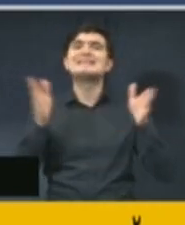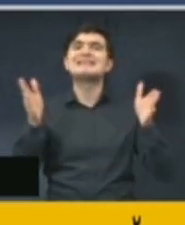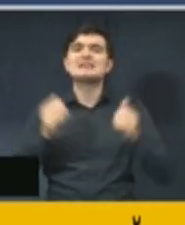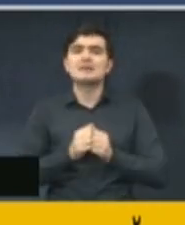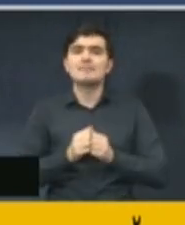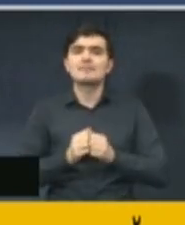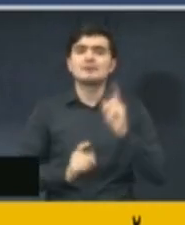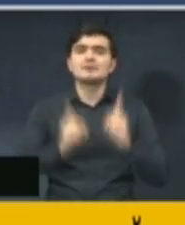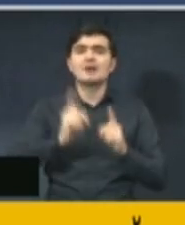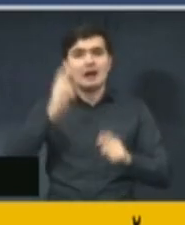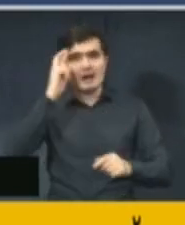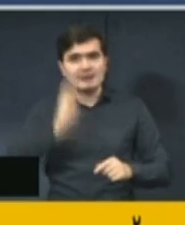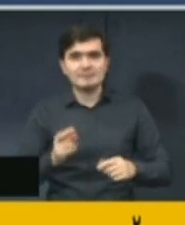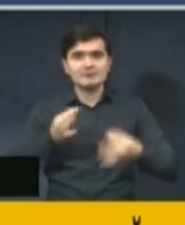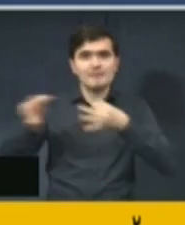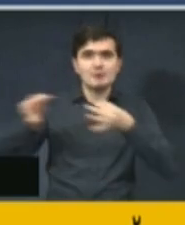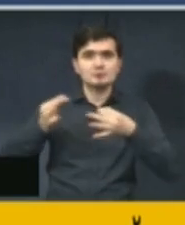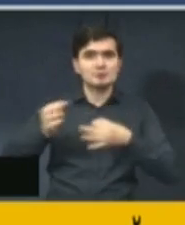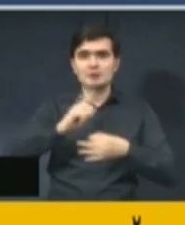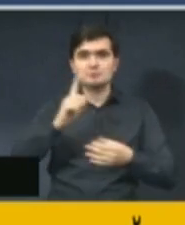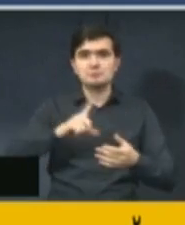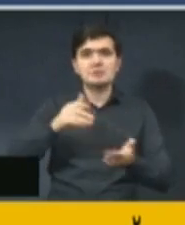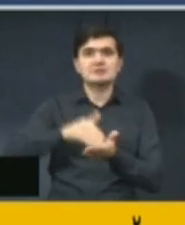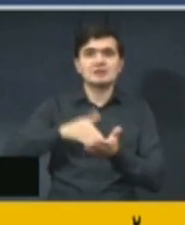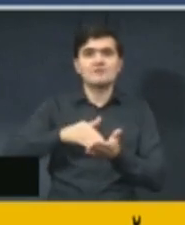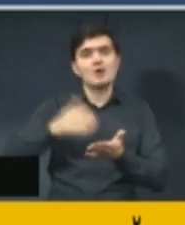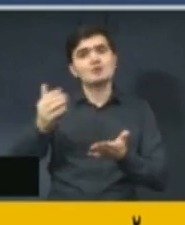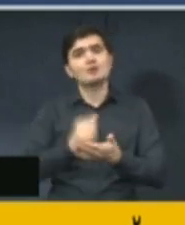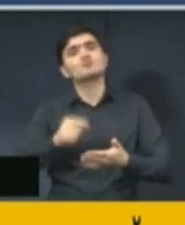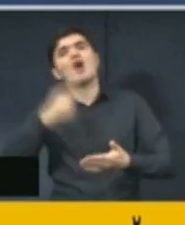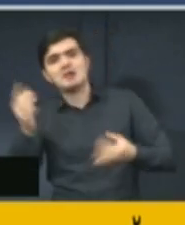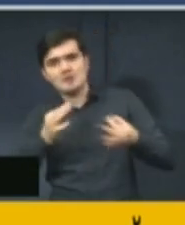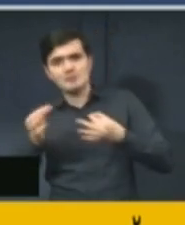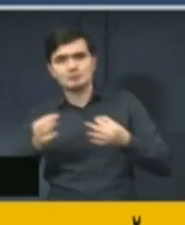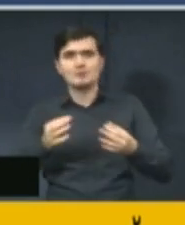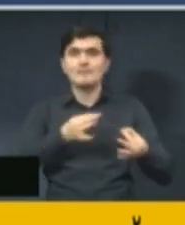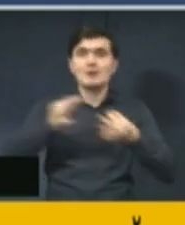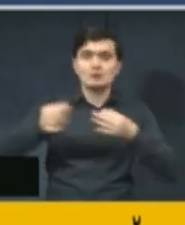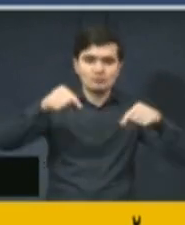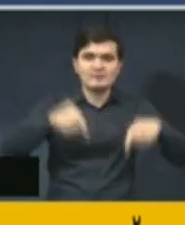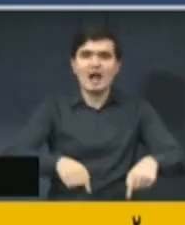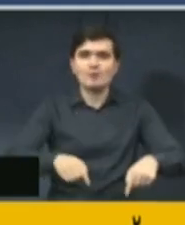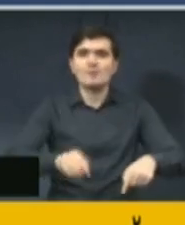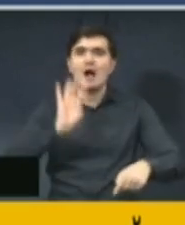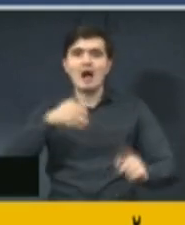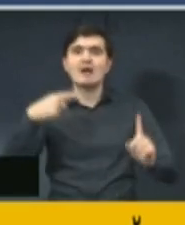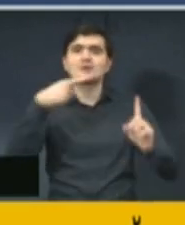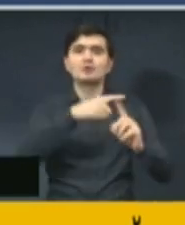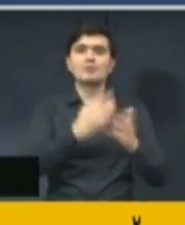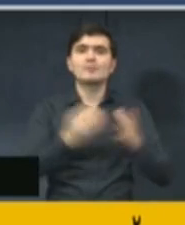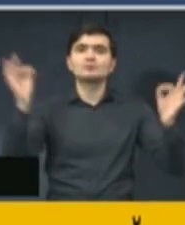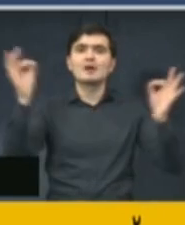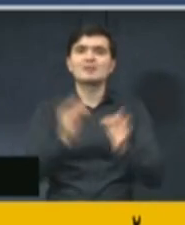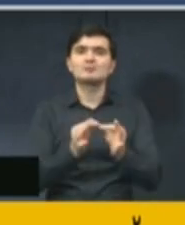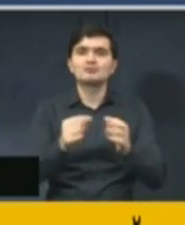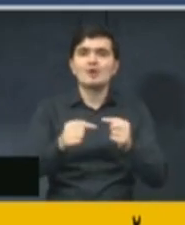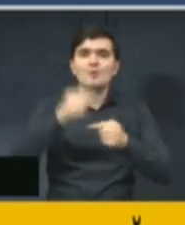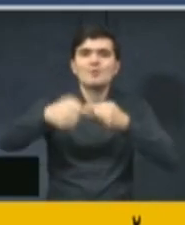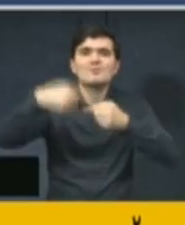Și dar dacă respectăm aceste măsuri, nu este nevoie să luăm altele. Măsurile pe care le luăm astăzi au scopul de a reduce efectele